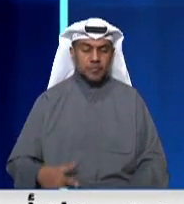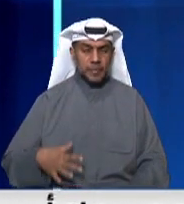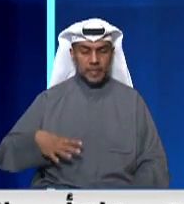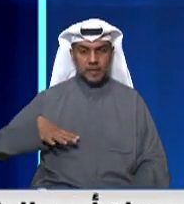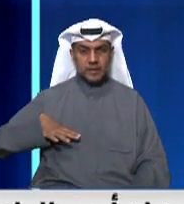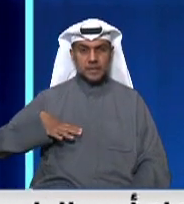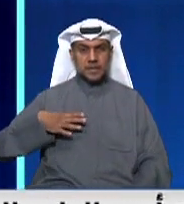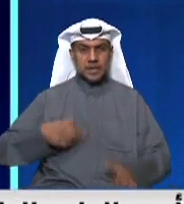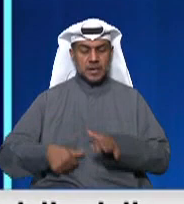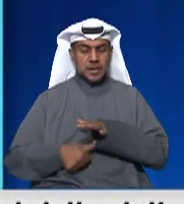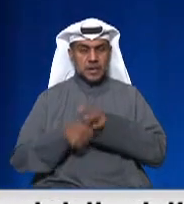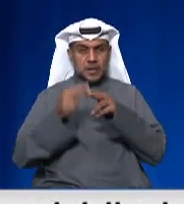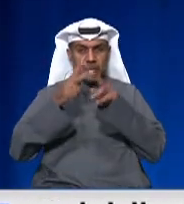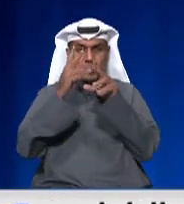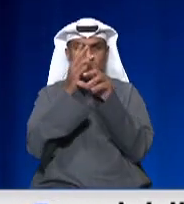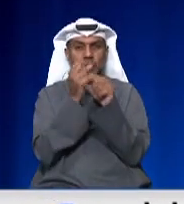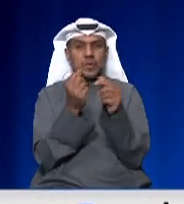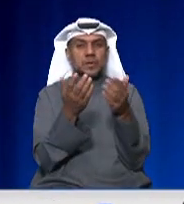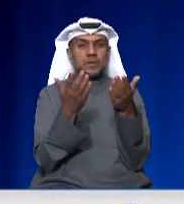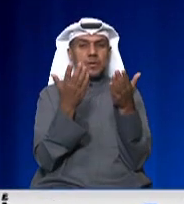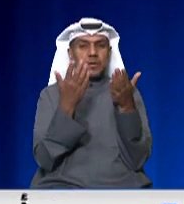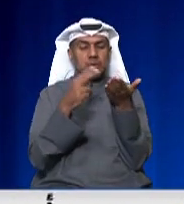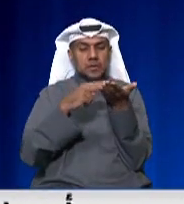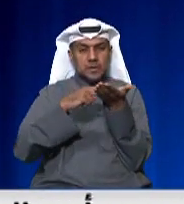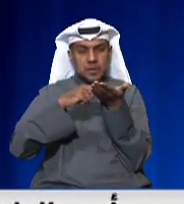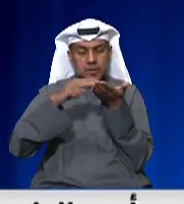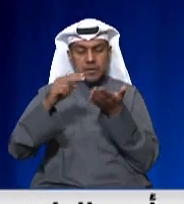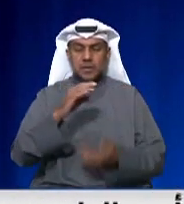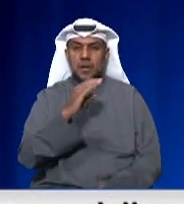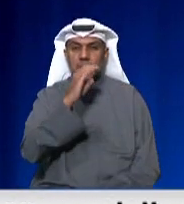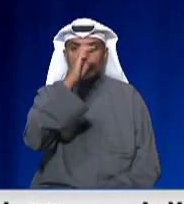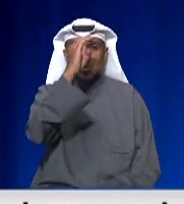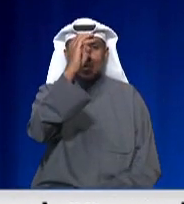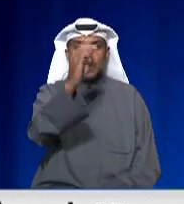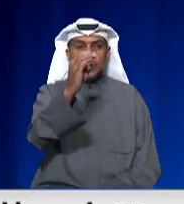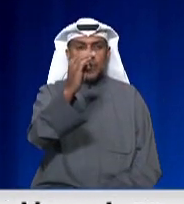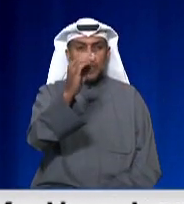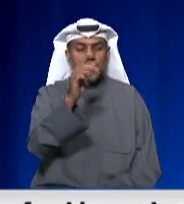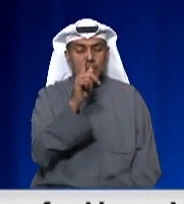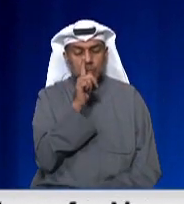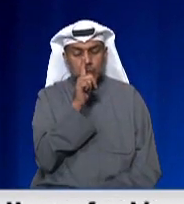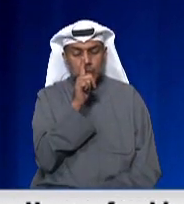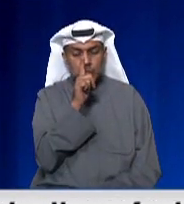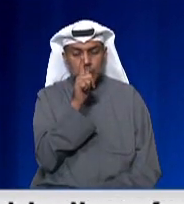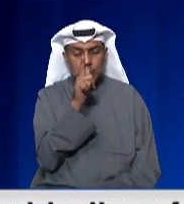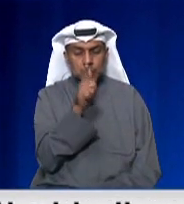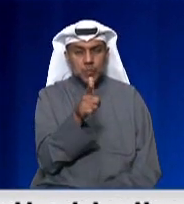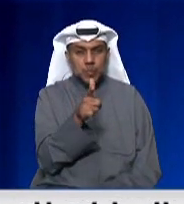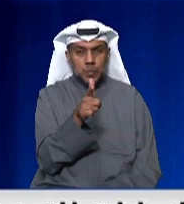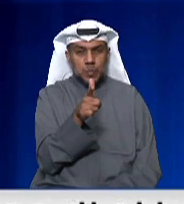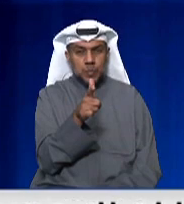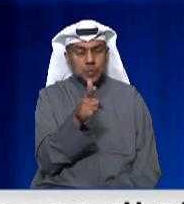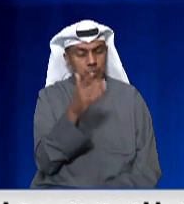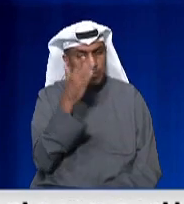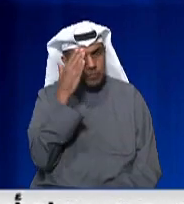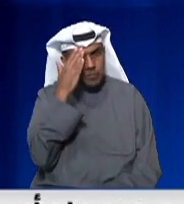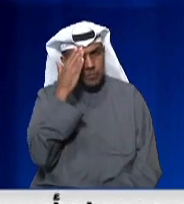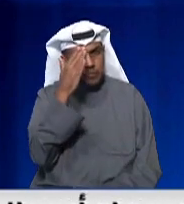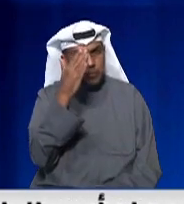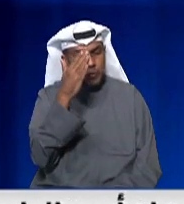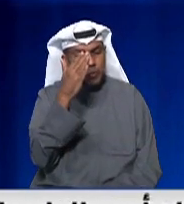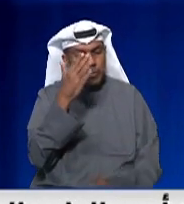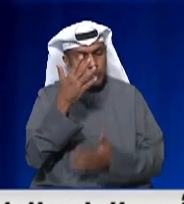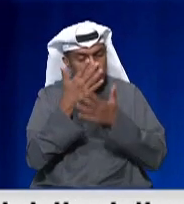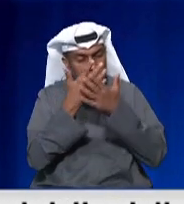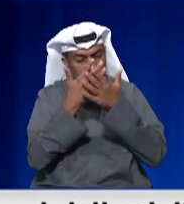حضرة صاحب السمو أمير البلاد الشيخ مشعل الأحمد الجابر الصباح حفظه الله ورعاه ببرقية جوابية